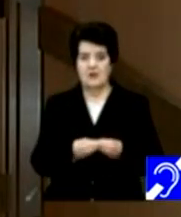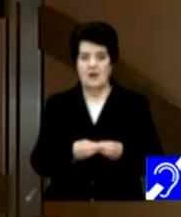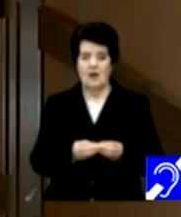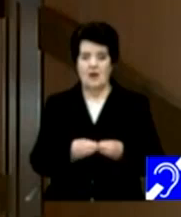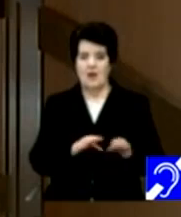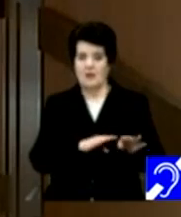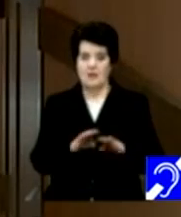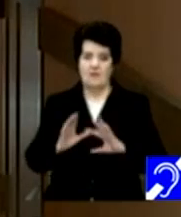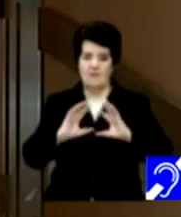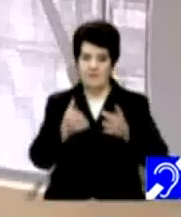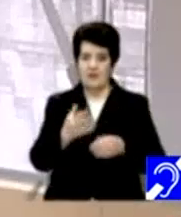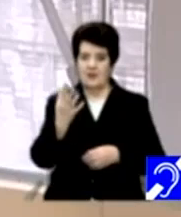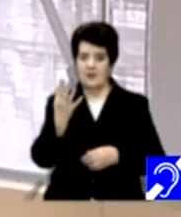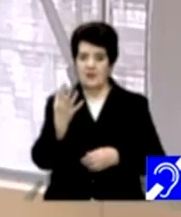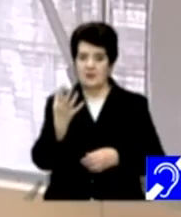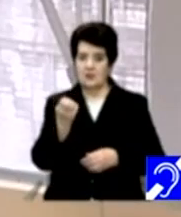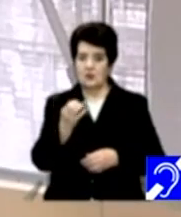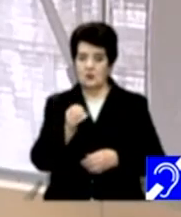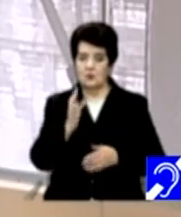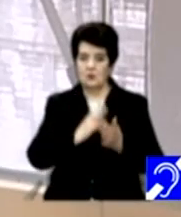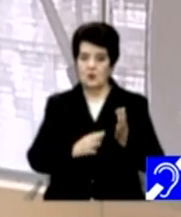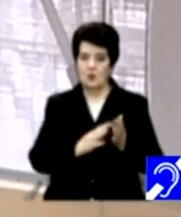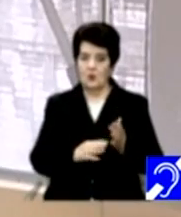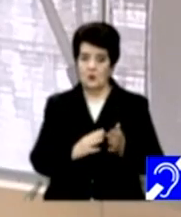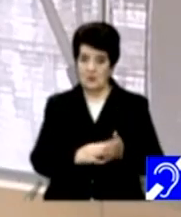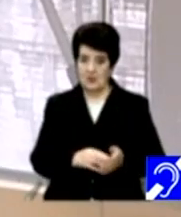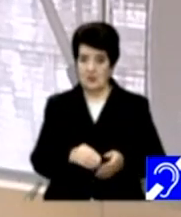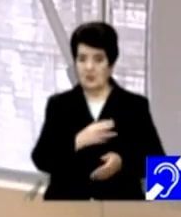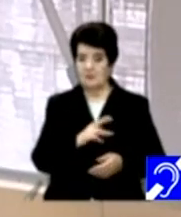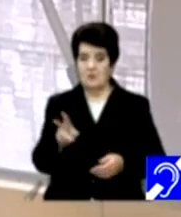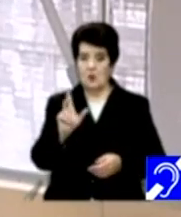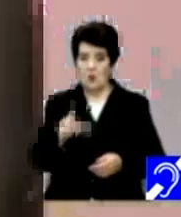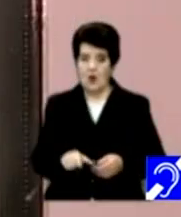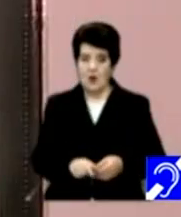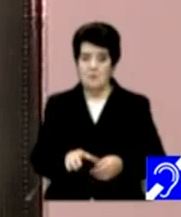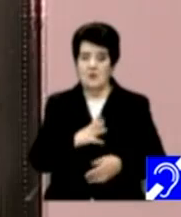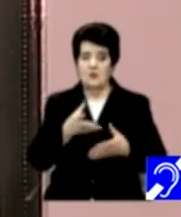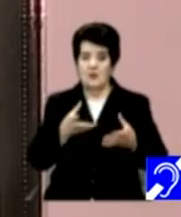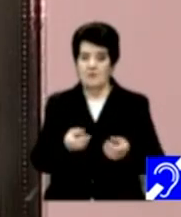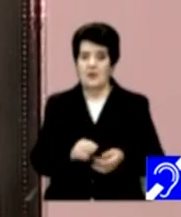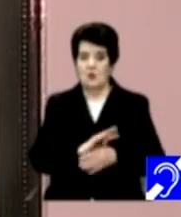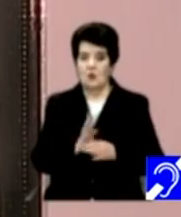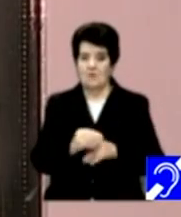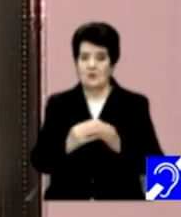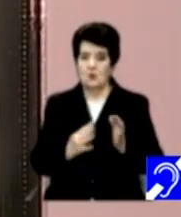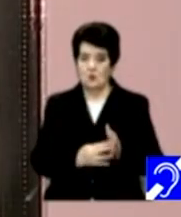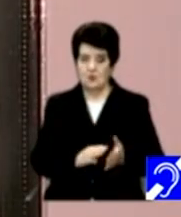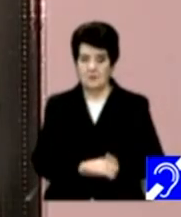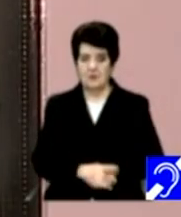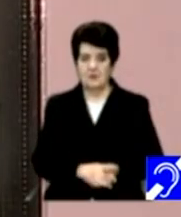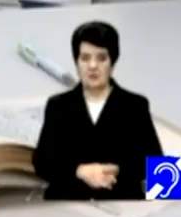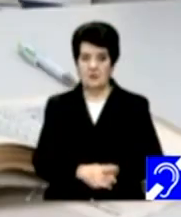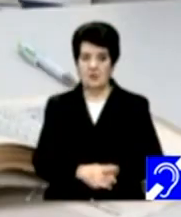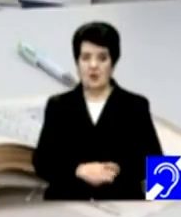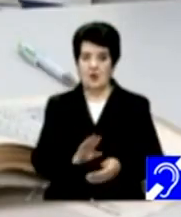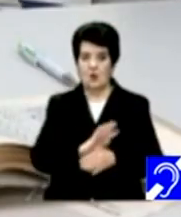aproape 520 de milioane de oameni suferă de boli cardiovasculare și au fost afectate de COVID-19. COVID-ul